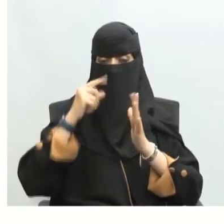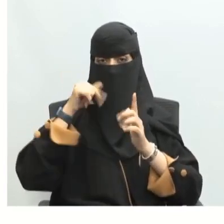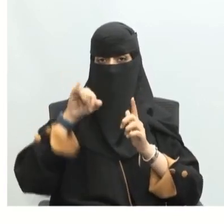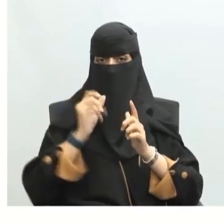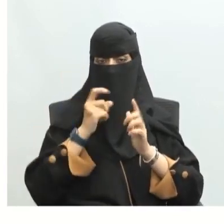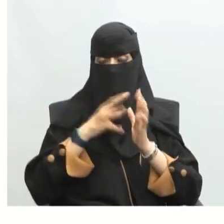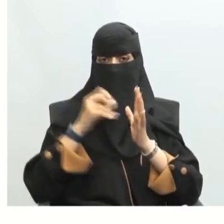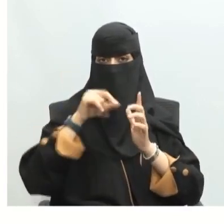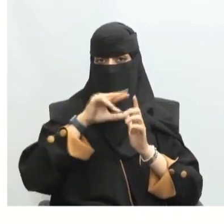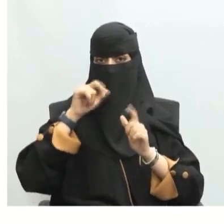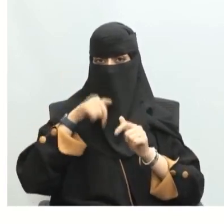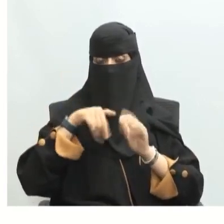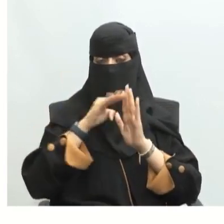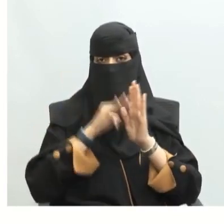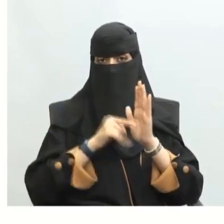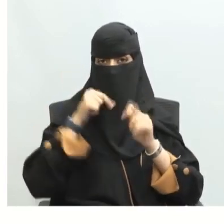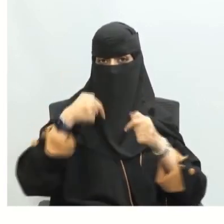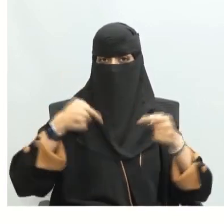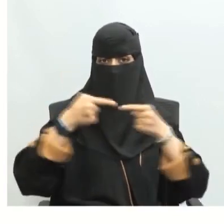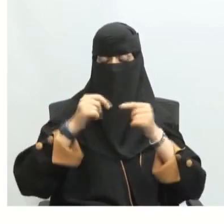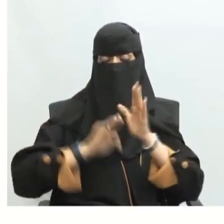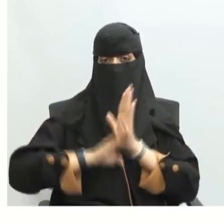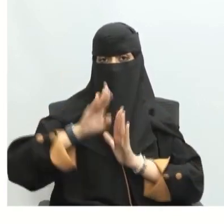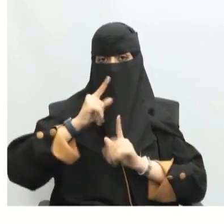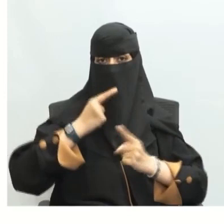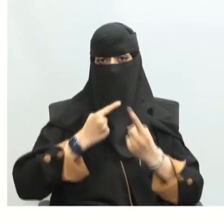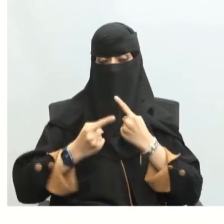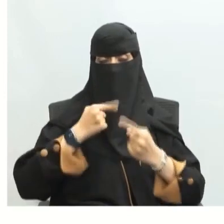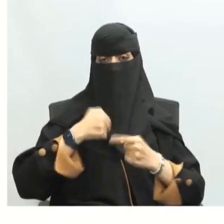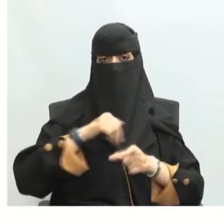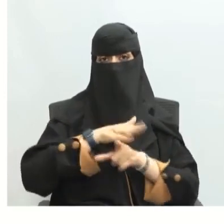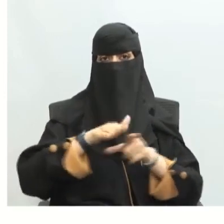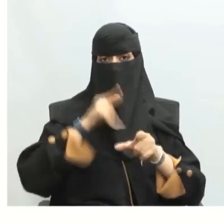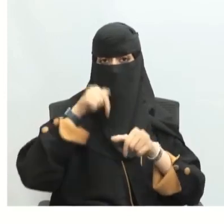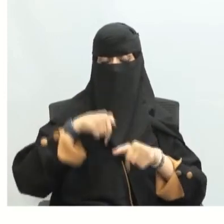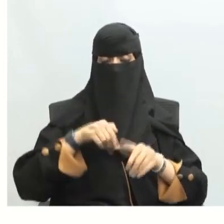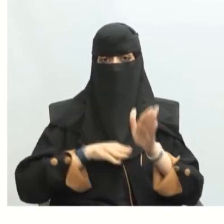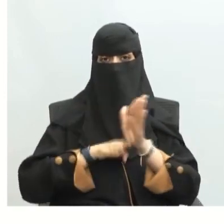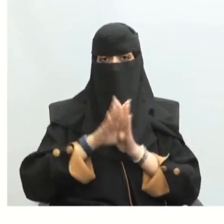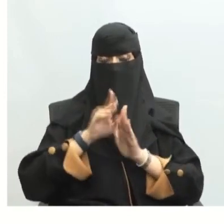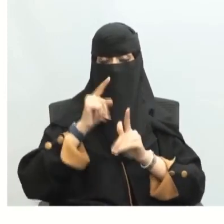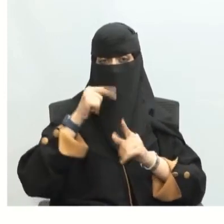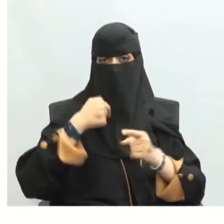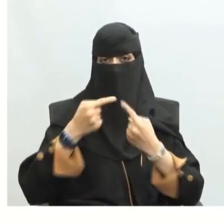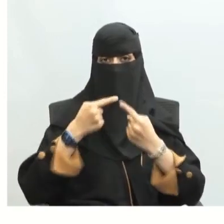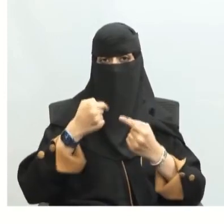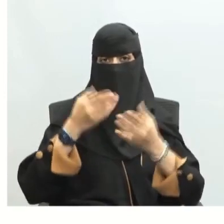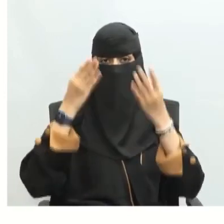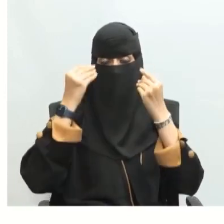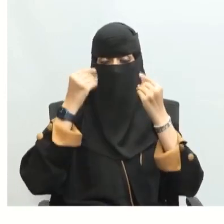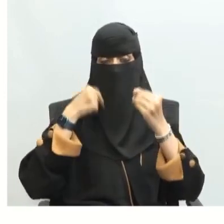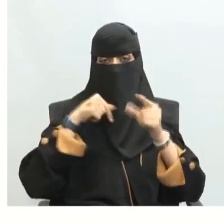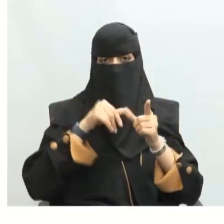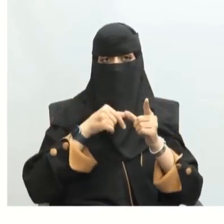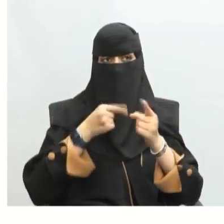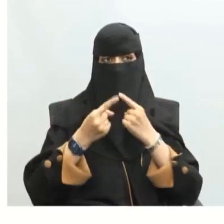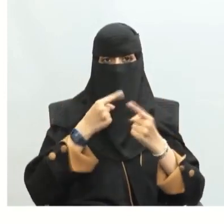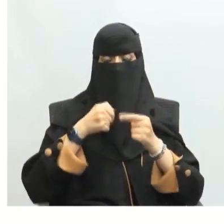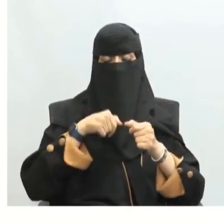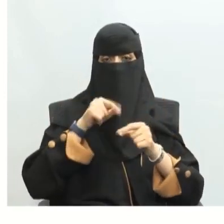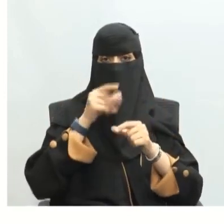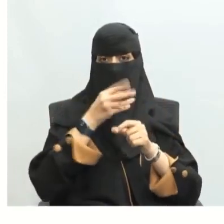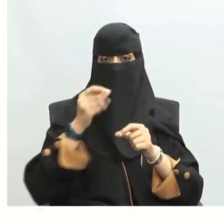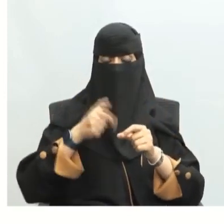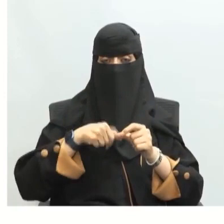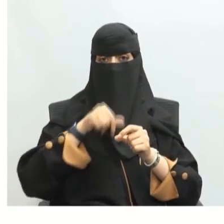نماذج هذه البرامج التي تعزز الحوار الوطني وتعزز ثقافه الحوار بين ابناء المجتمع وبين